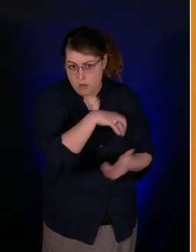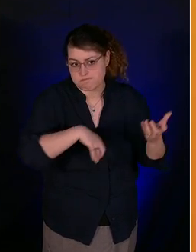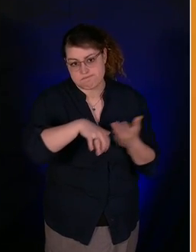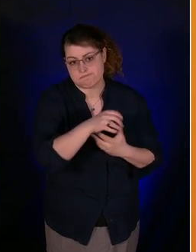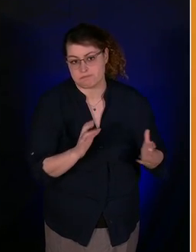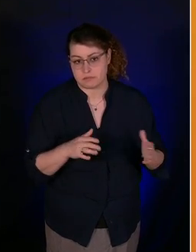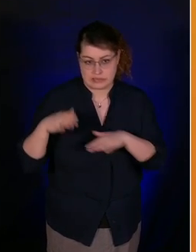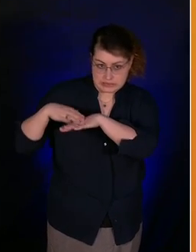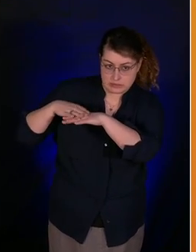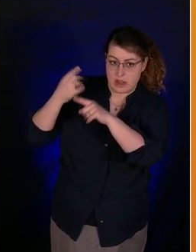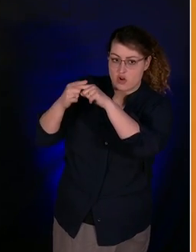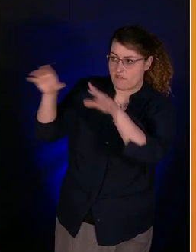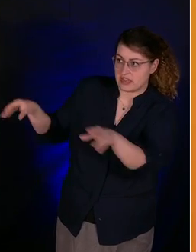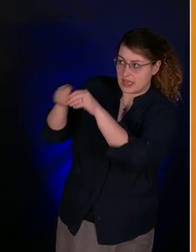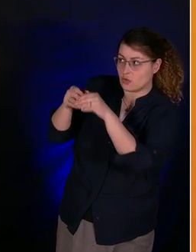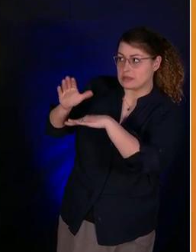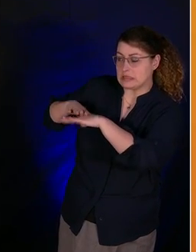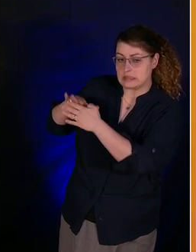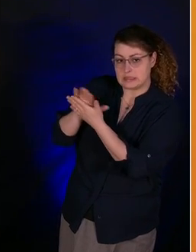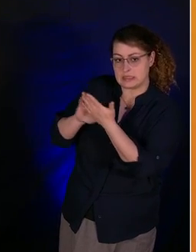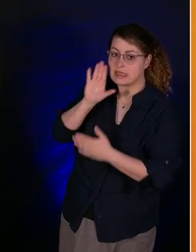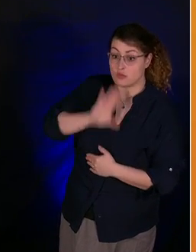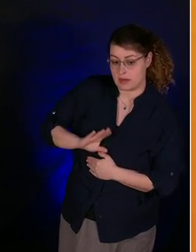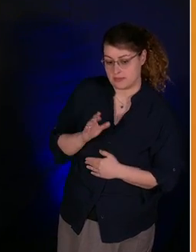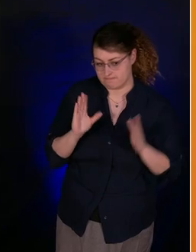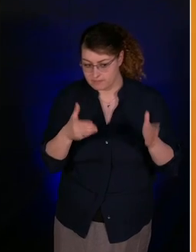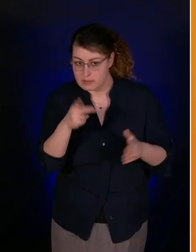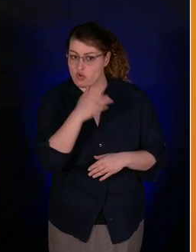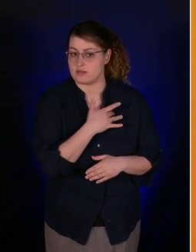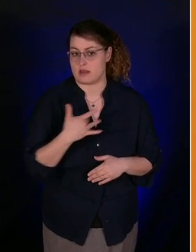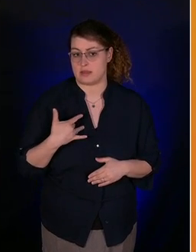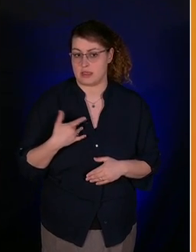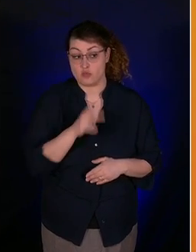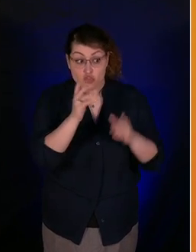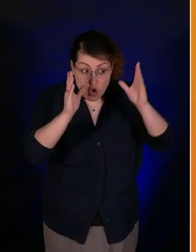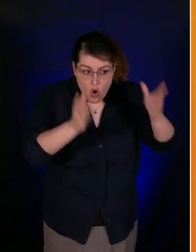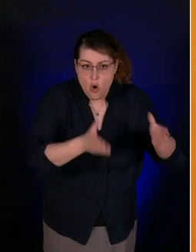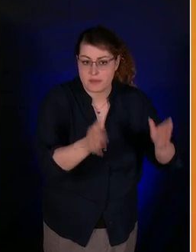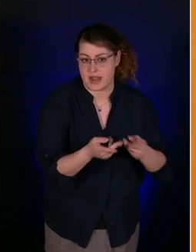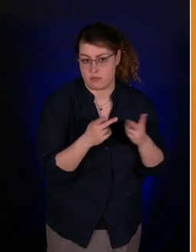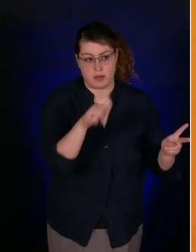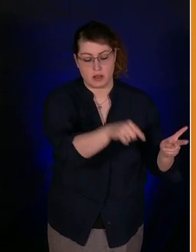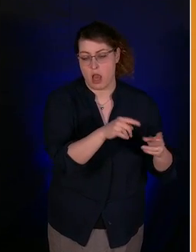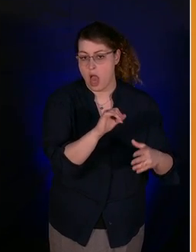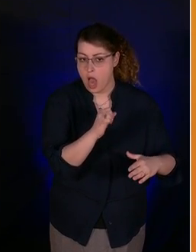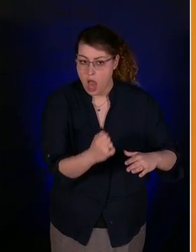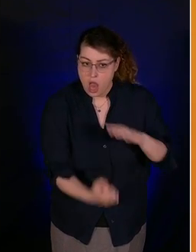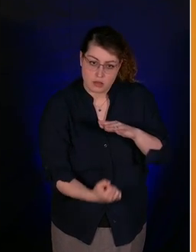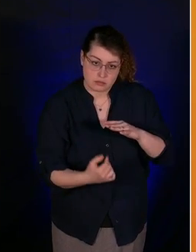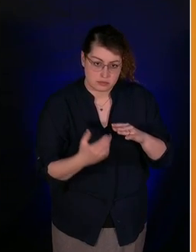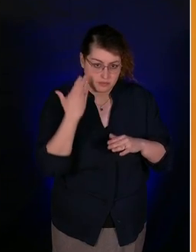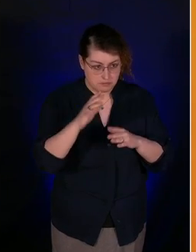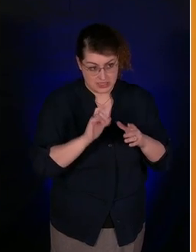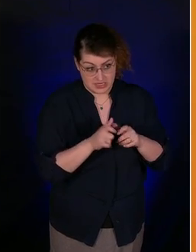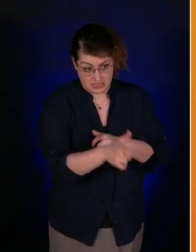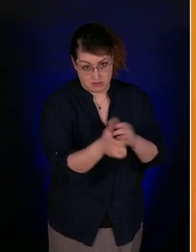la Confédération à se préoccuper davantage de la santé et plus particulièrement de l'hôpital public à bout de souffle avant qu'il ne disparaisse